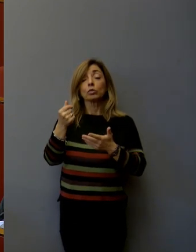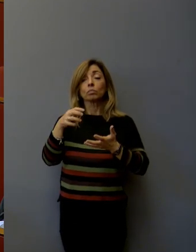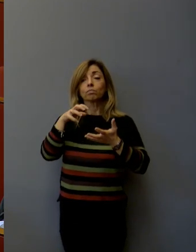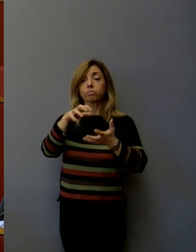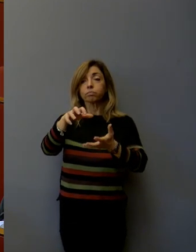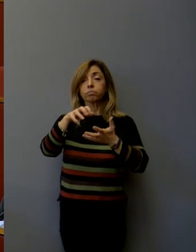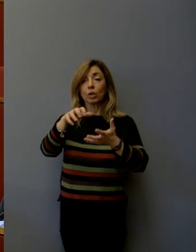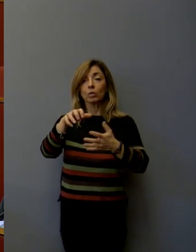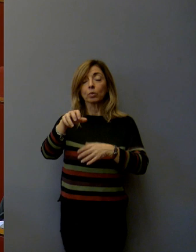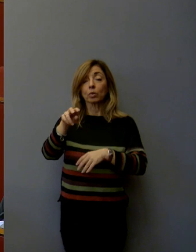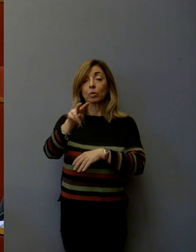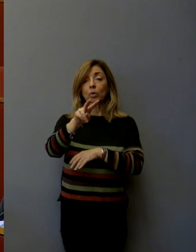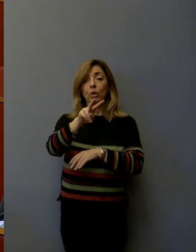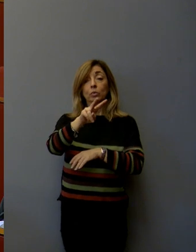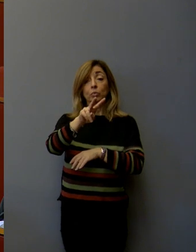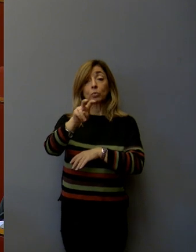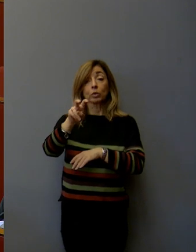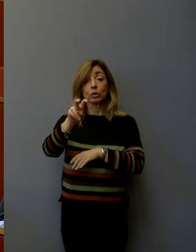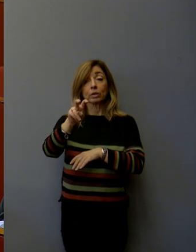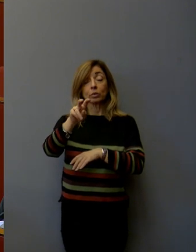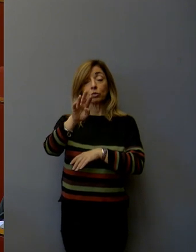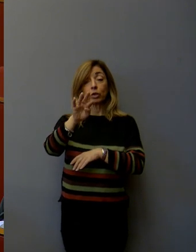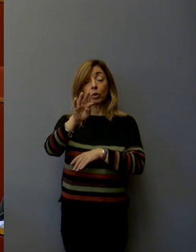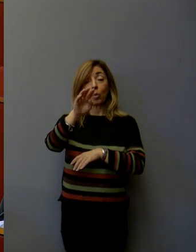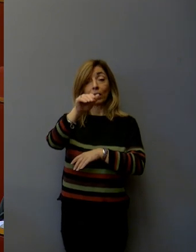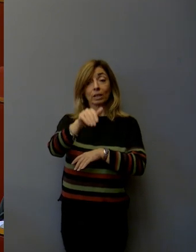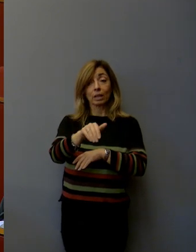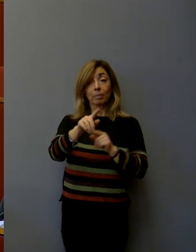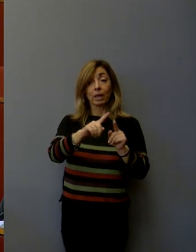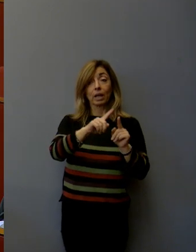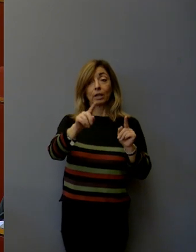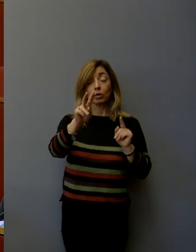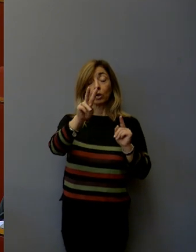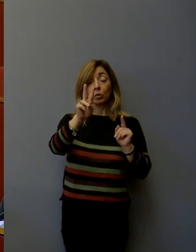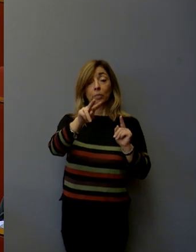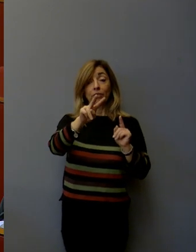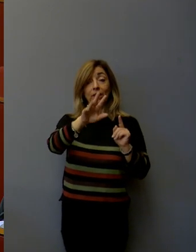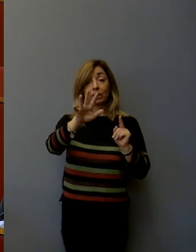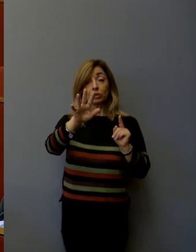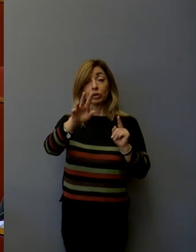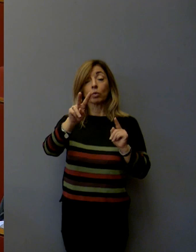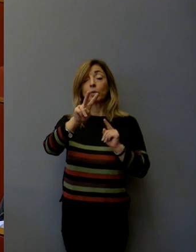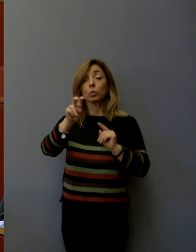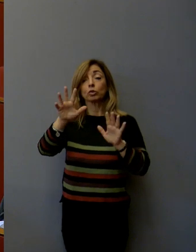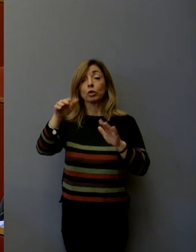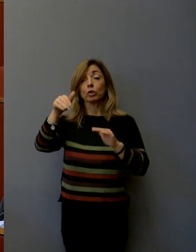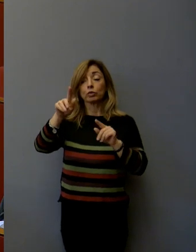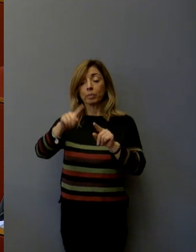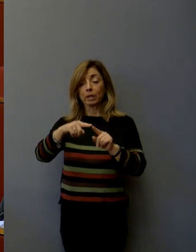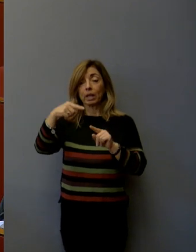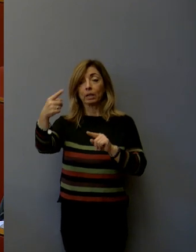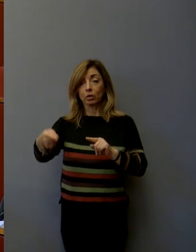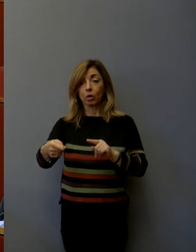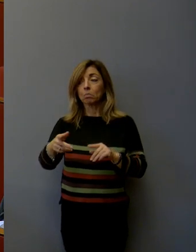210.000 dopo mai neanche questo e ne abbiamo una scuola che attenderà investimenti